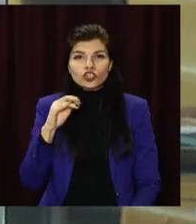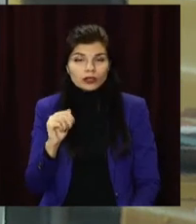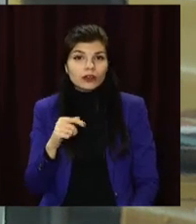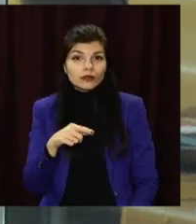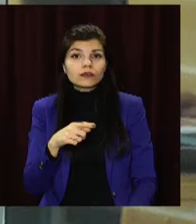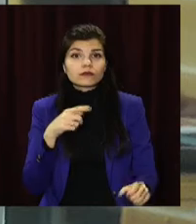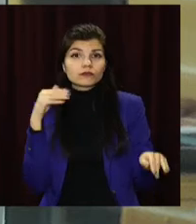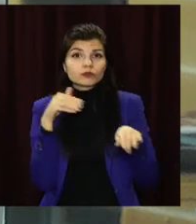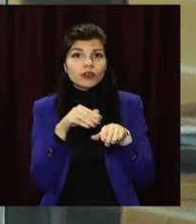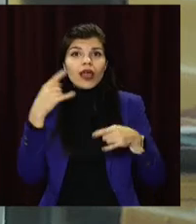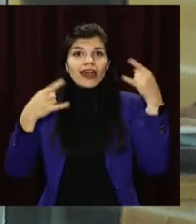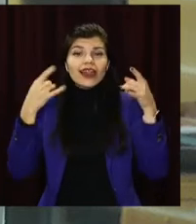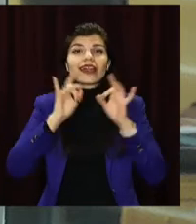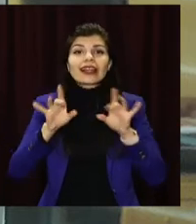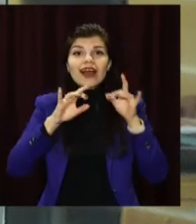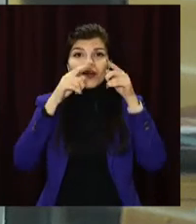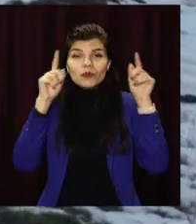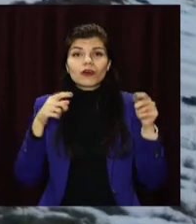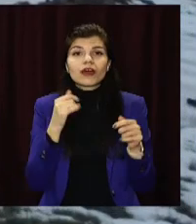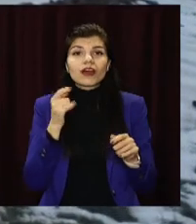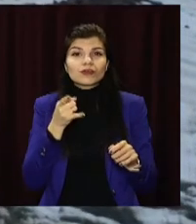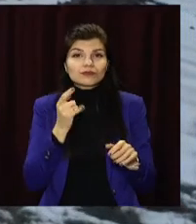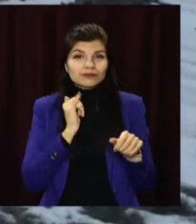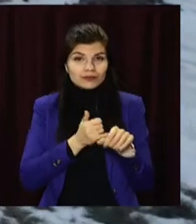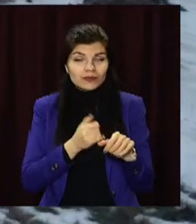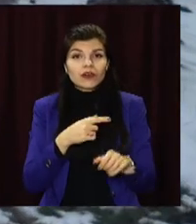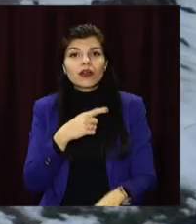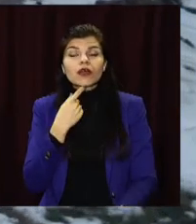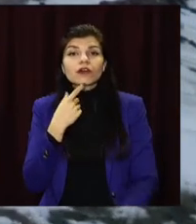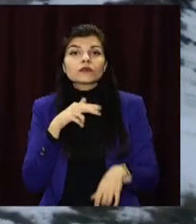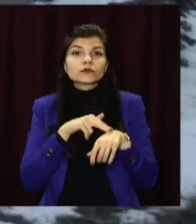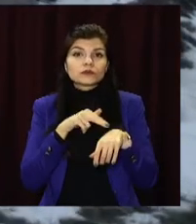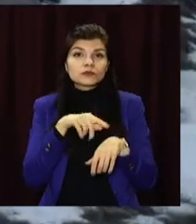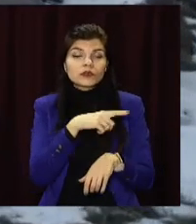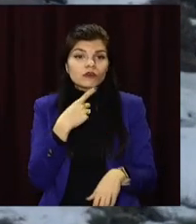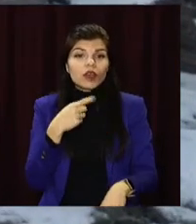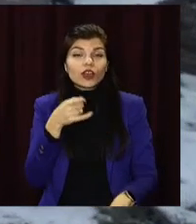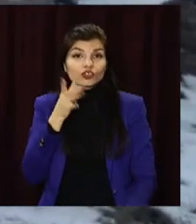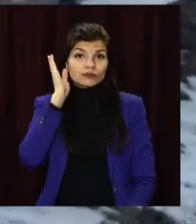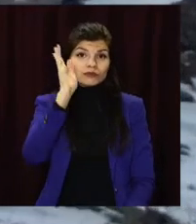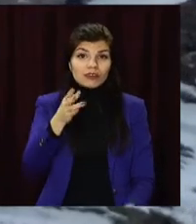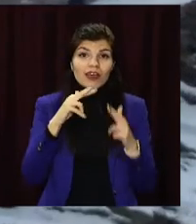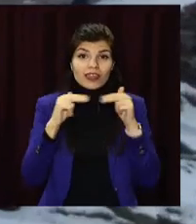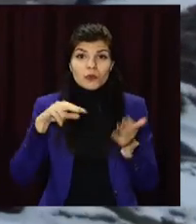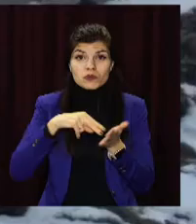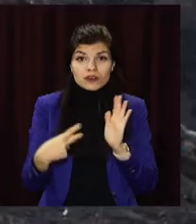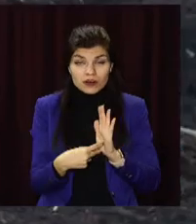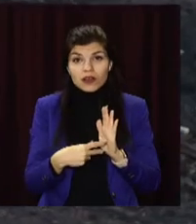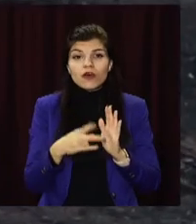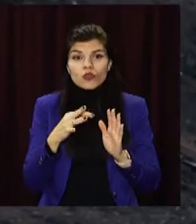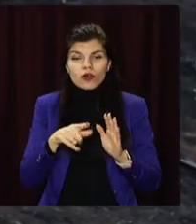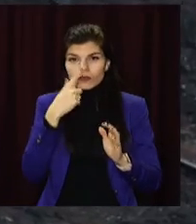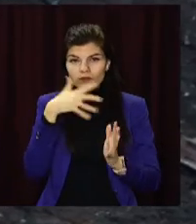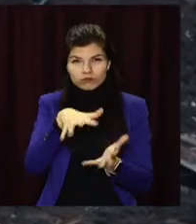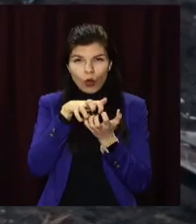Мазди врізався в рекламну стелу автозаправки. За попередньою інформацією правоохоронців, чоловік їхав у бік Дніпра. В результаті ДТП зім'яло